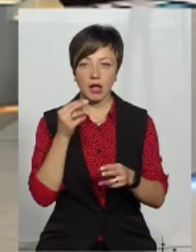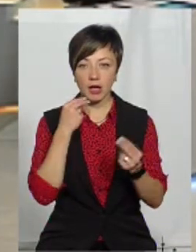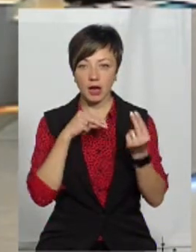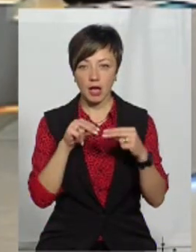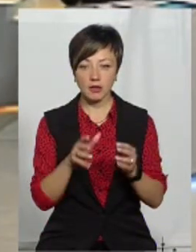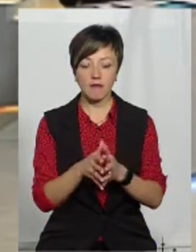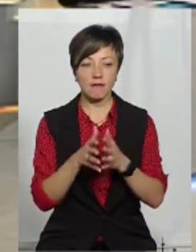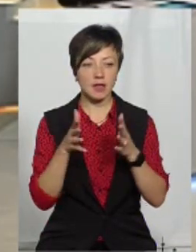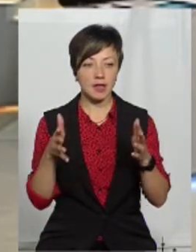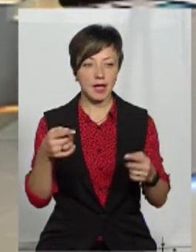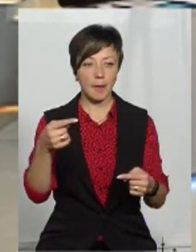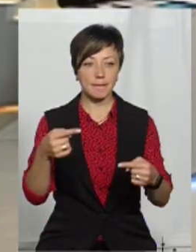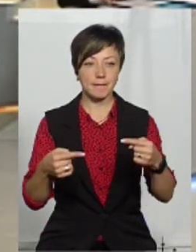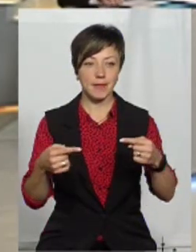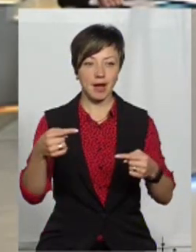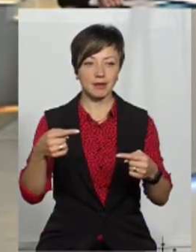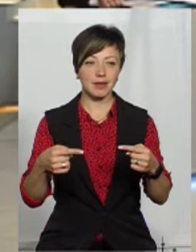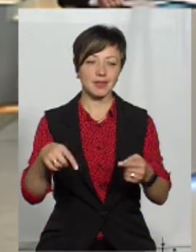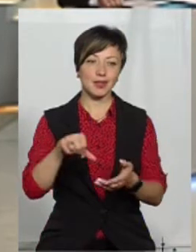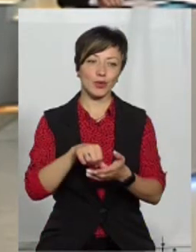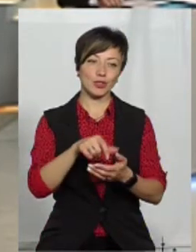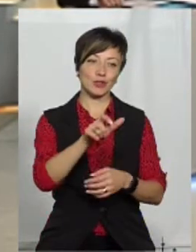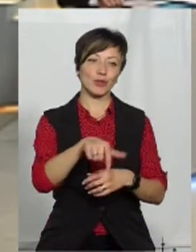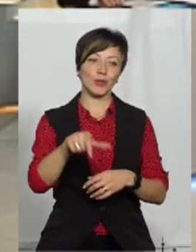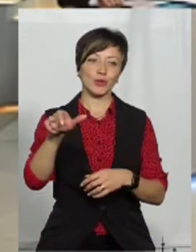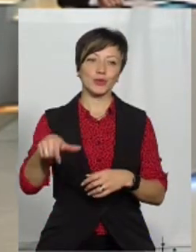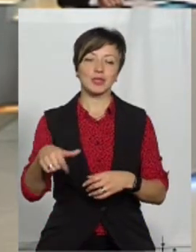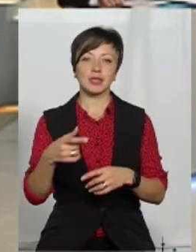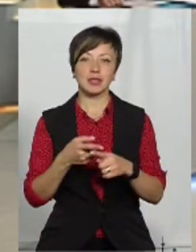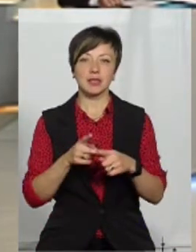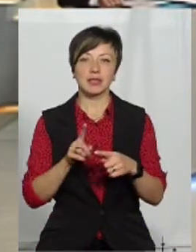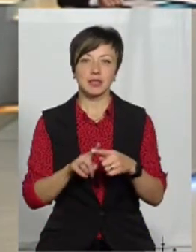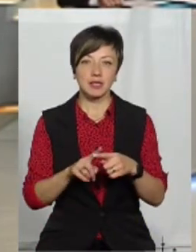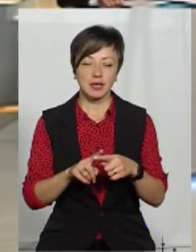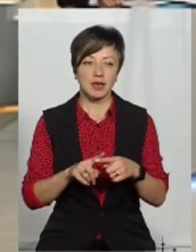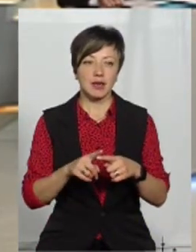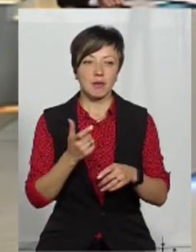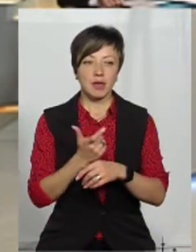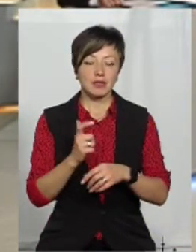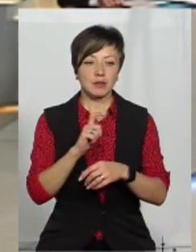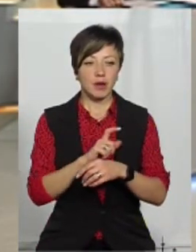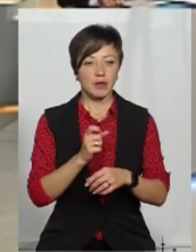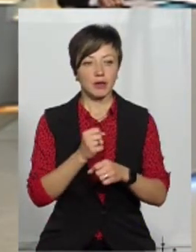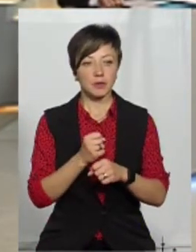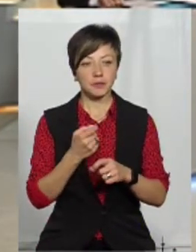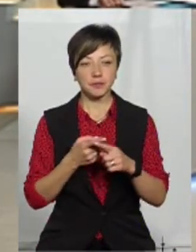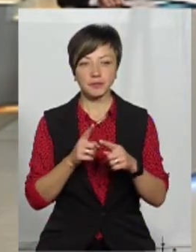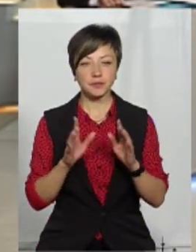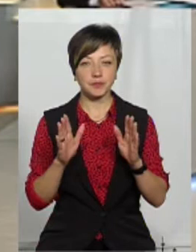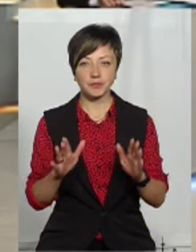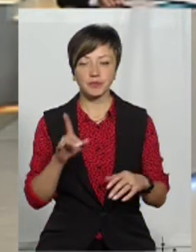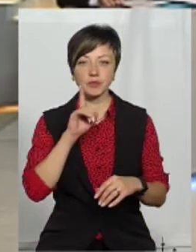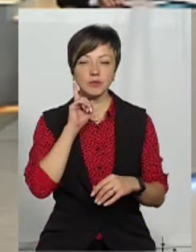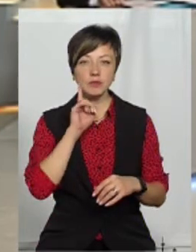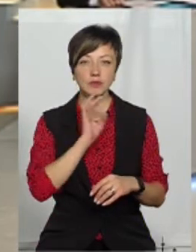відбувається великий такий батл за участі самих цих конкурсантів. Це відбувається все в онлайні, ми робимо максимально. Так ось, цього року буде не лише